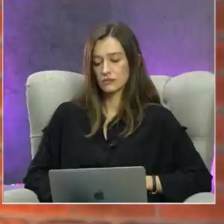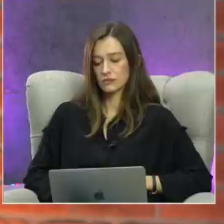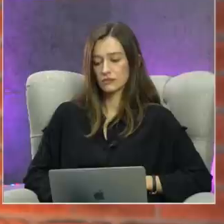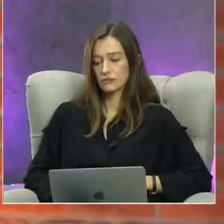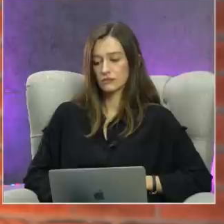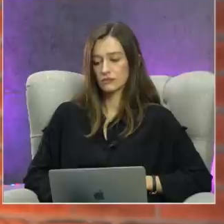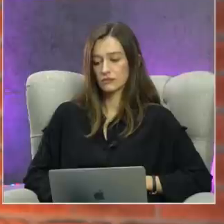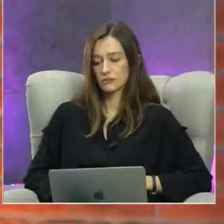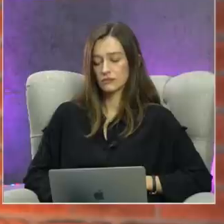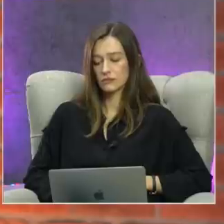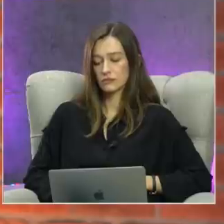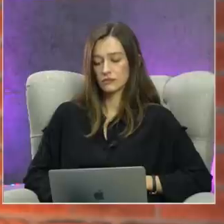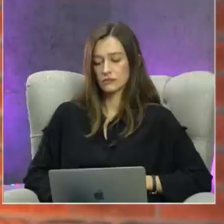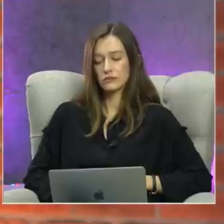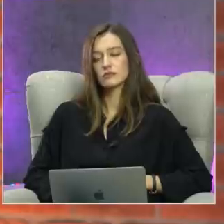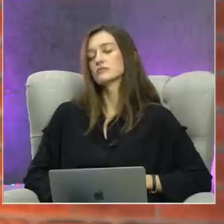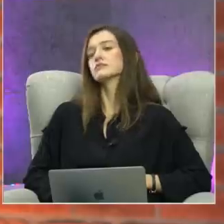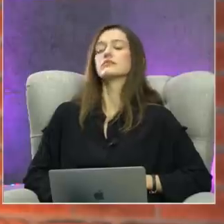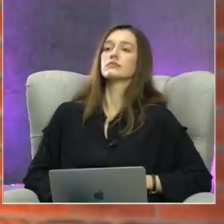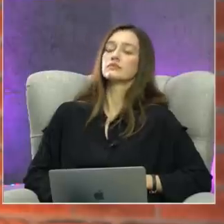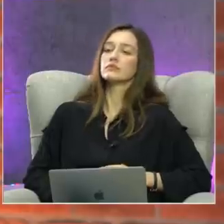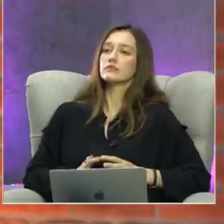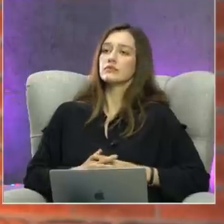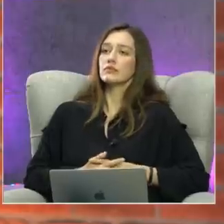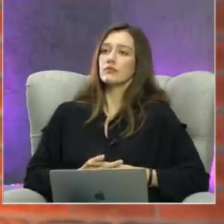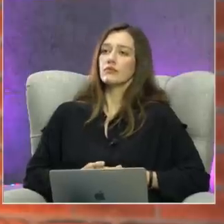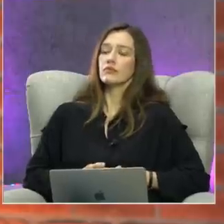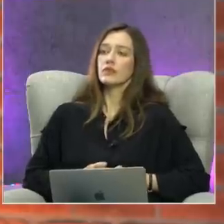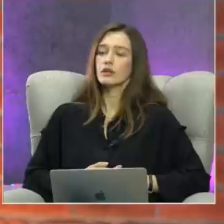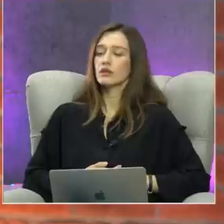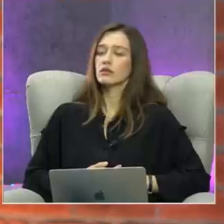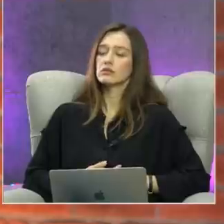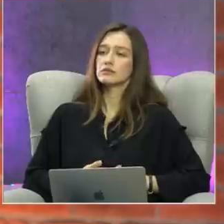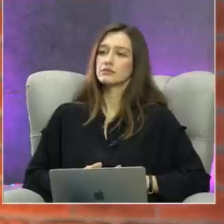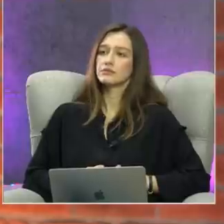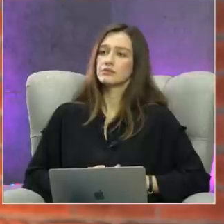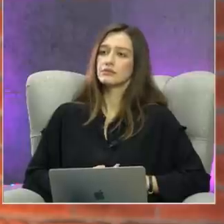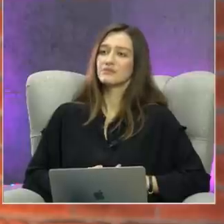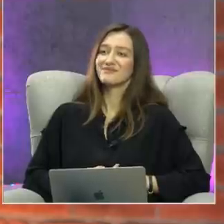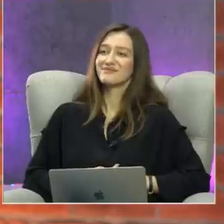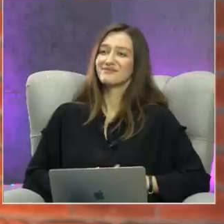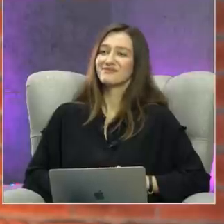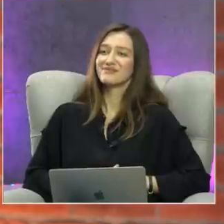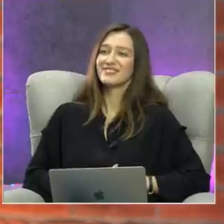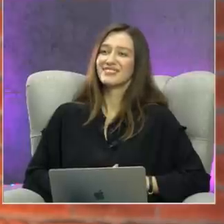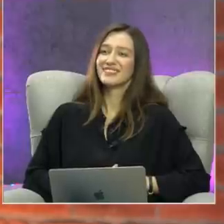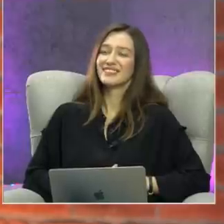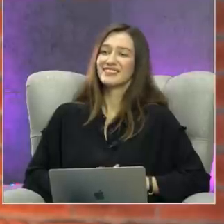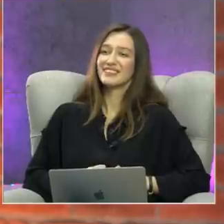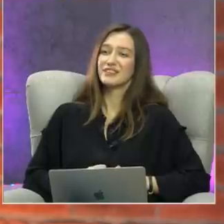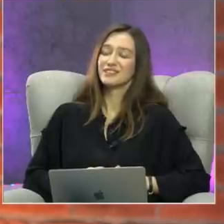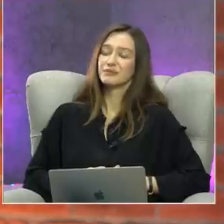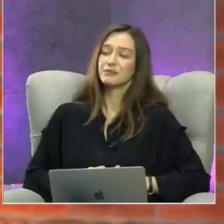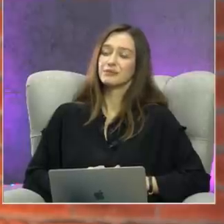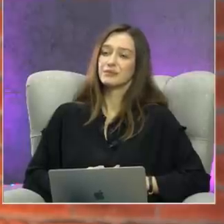Ve tabii ki bir de hani modern dünyanın başarı kıstaslarını hep burada gömüyoruz ya, yani soruyorum en çok gömdüğümüz şey başarı